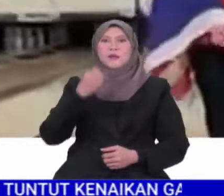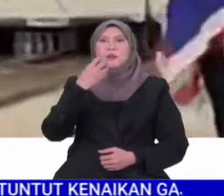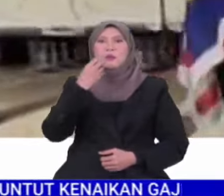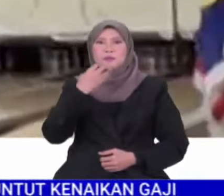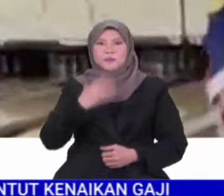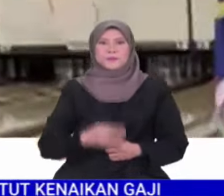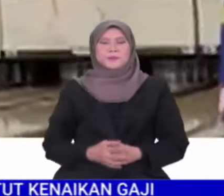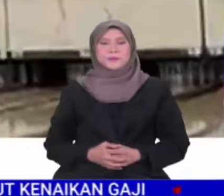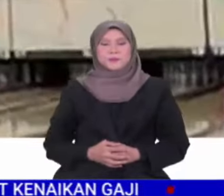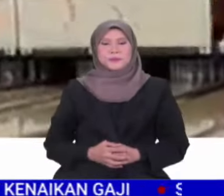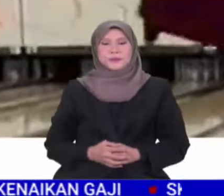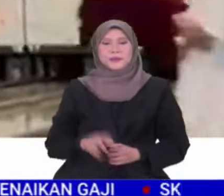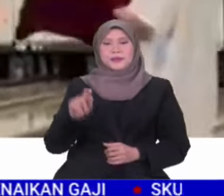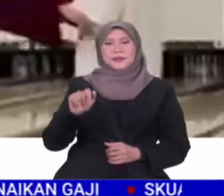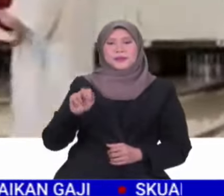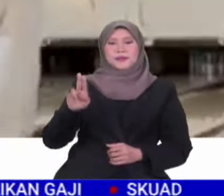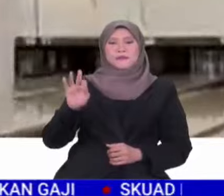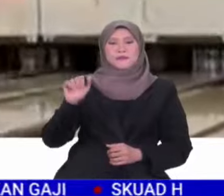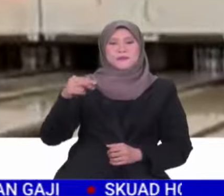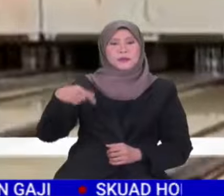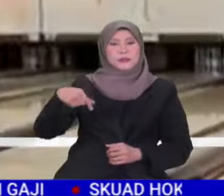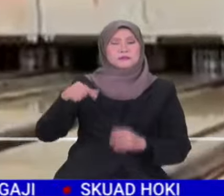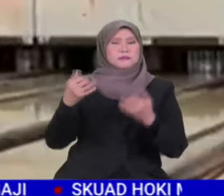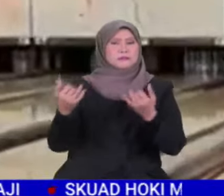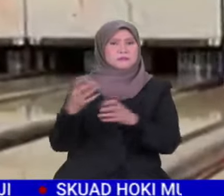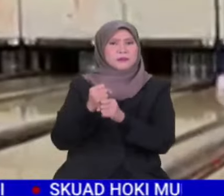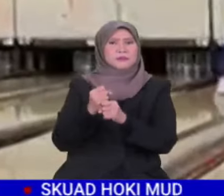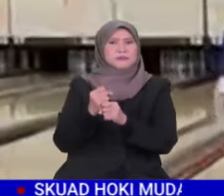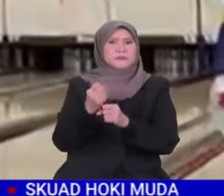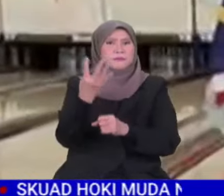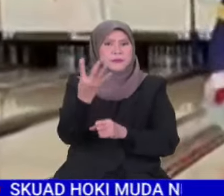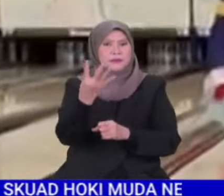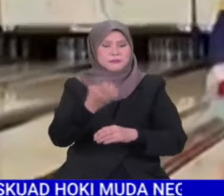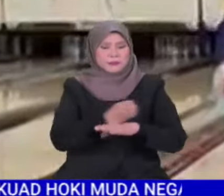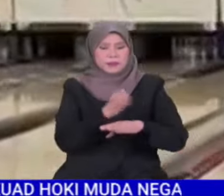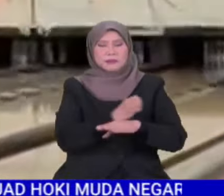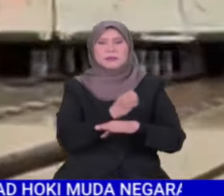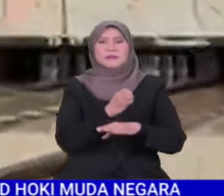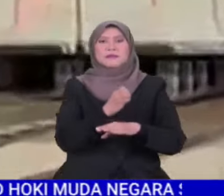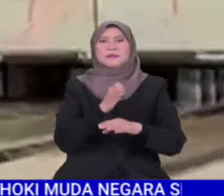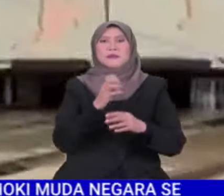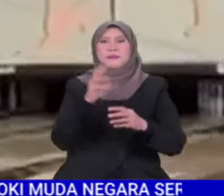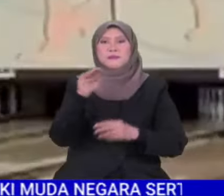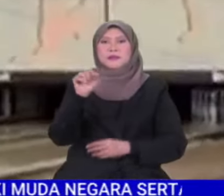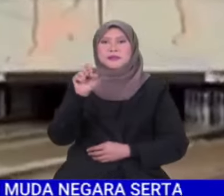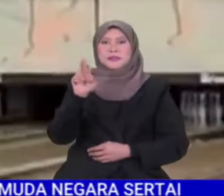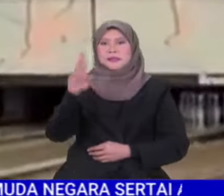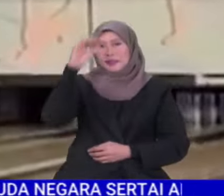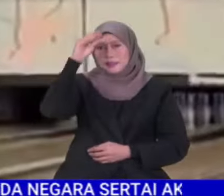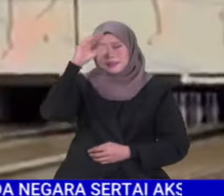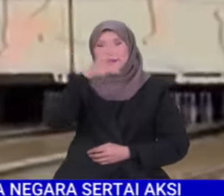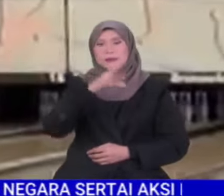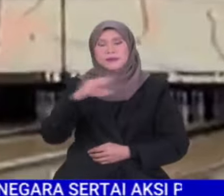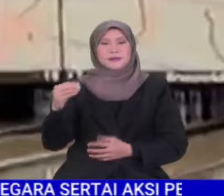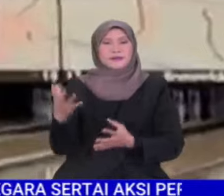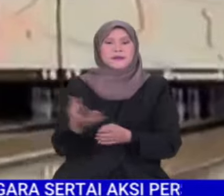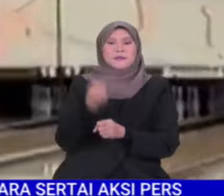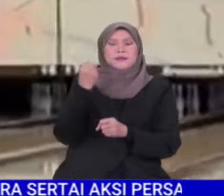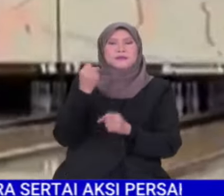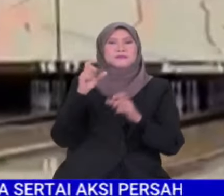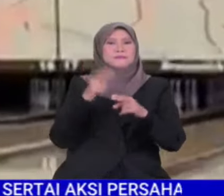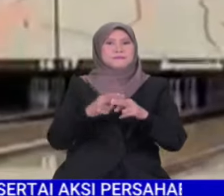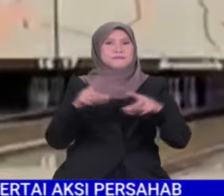Kong. Rafiq merangkul emas keempat kejohanan itu selepas muncul juara dalam Masters lelaki sekaligus merampas